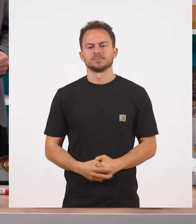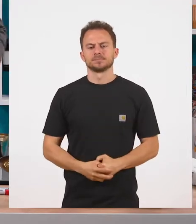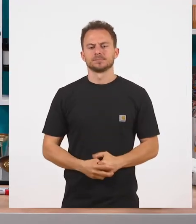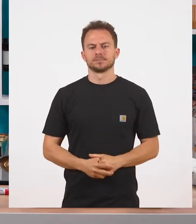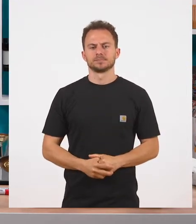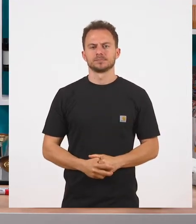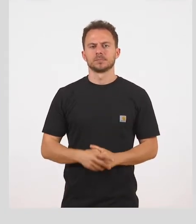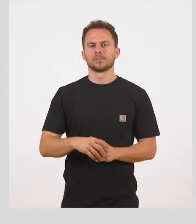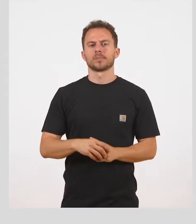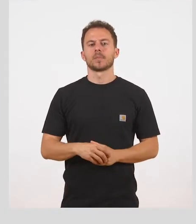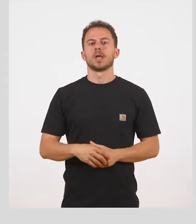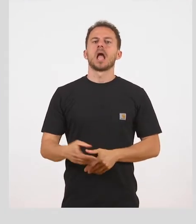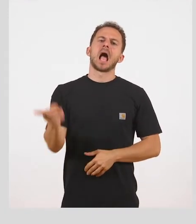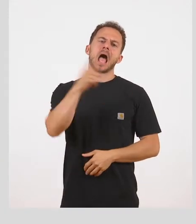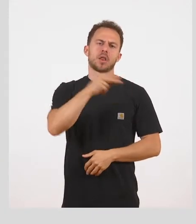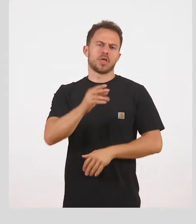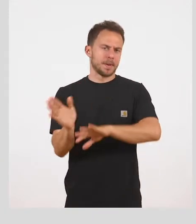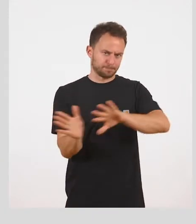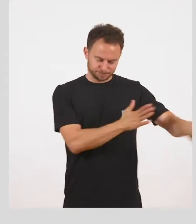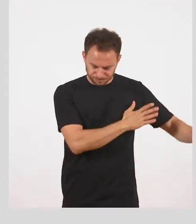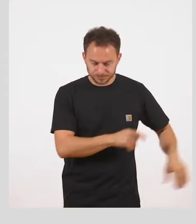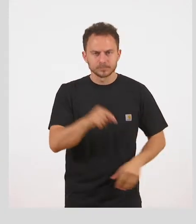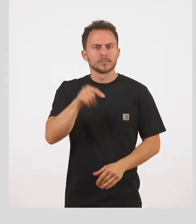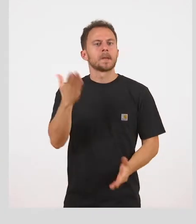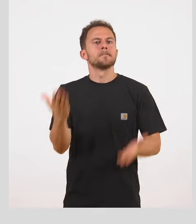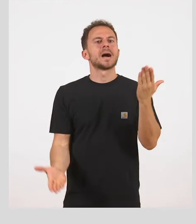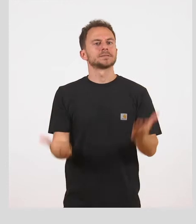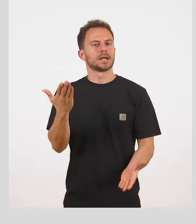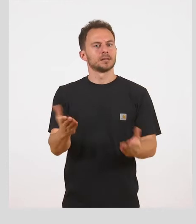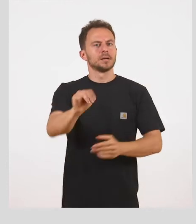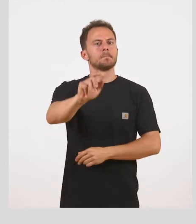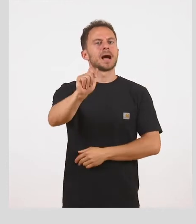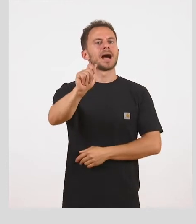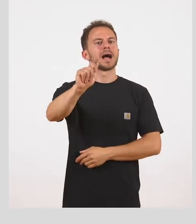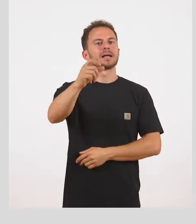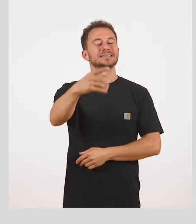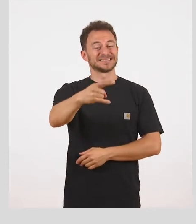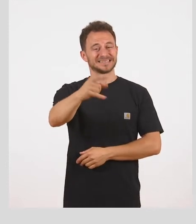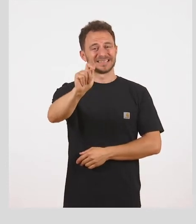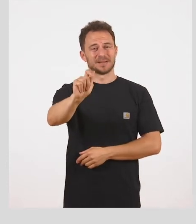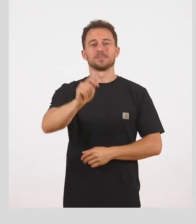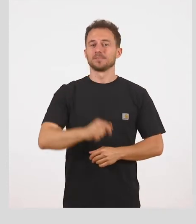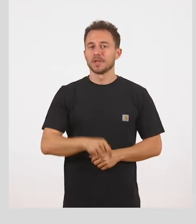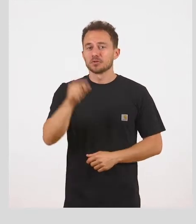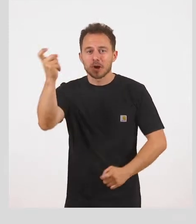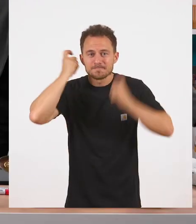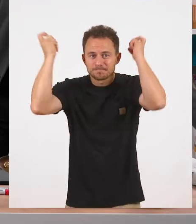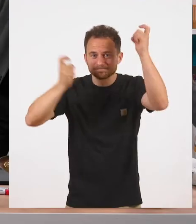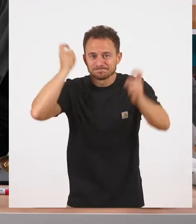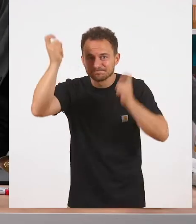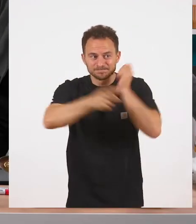Ναι, για να προχωρήσουμε. Πάμε τώρα στη μάζα. Για αναλογιστείτε λίγο. Τι ζυγίζει πιο